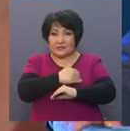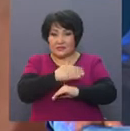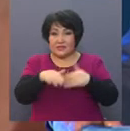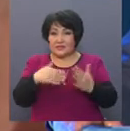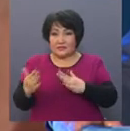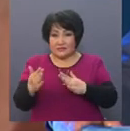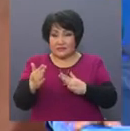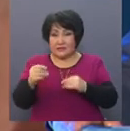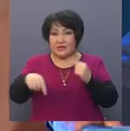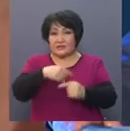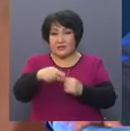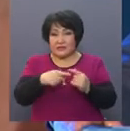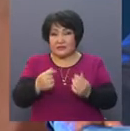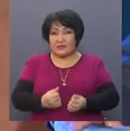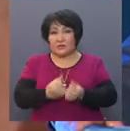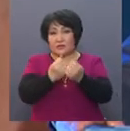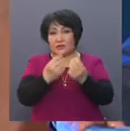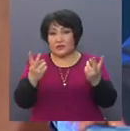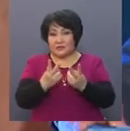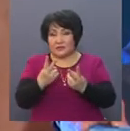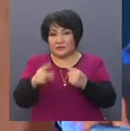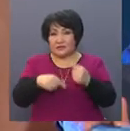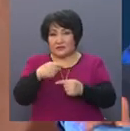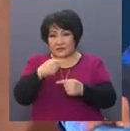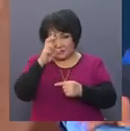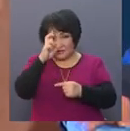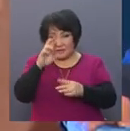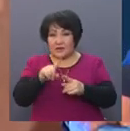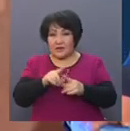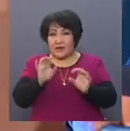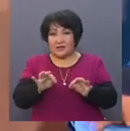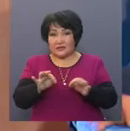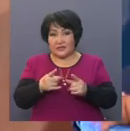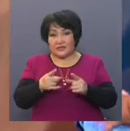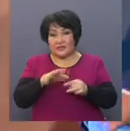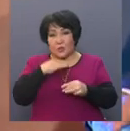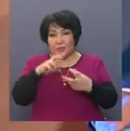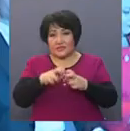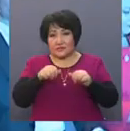қолдау. Бюджет арқылы біз көп мәселелерді шешеміз әрине, бірақ осындай